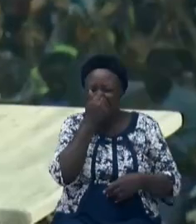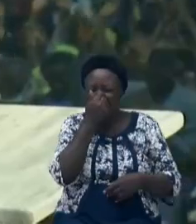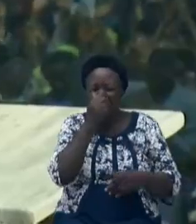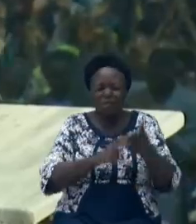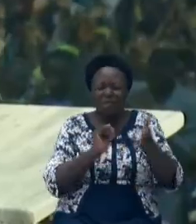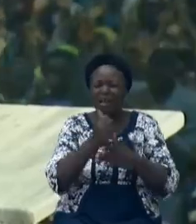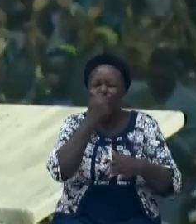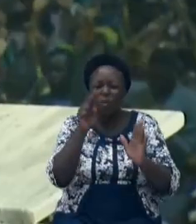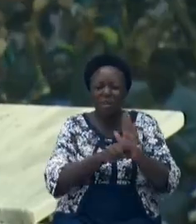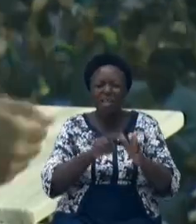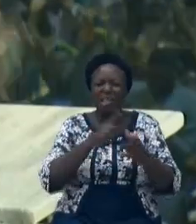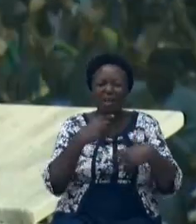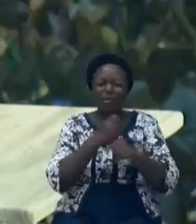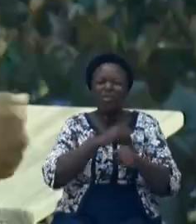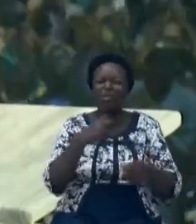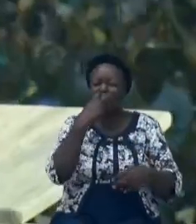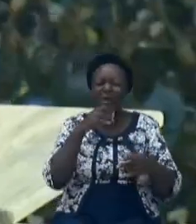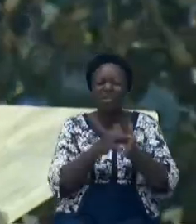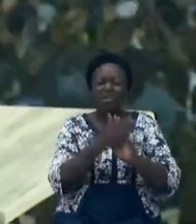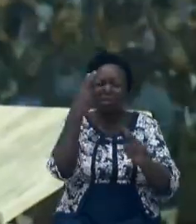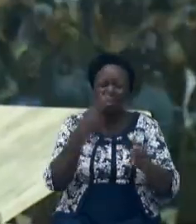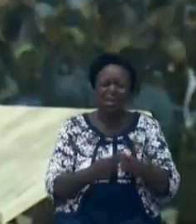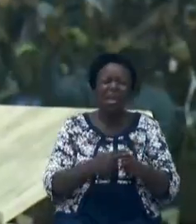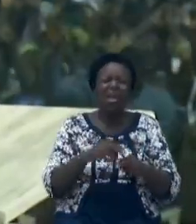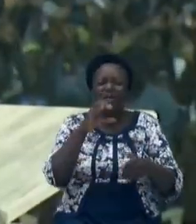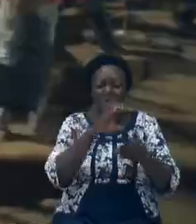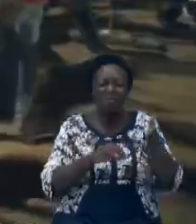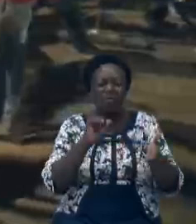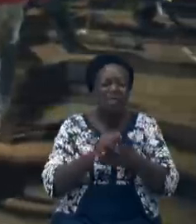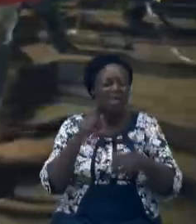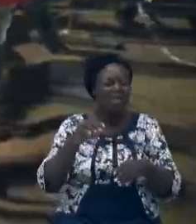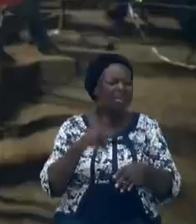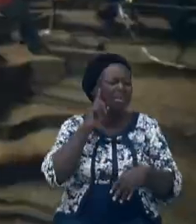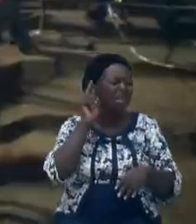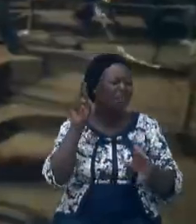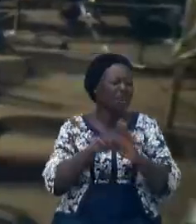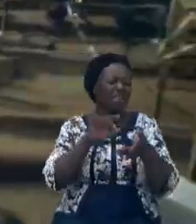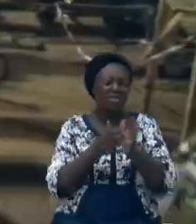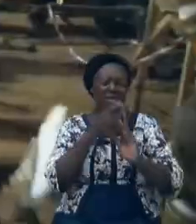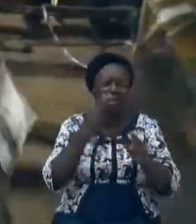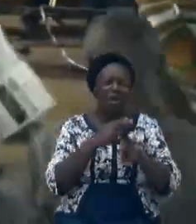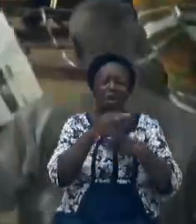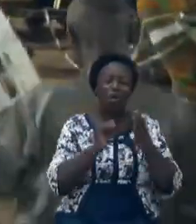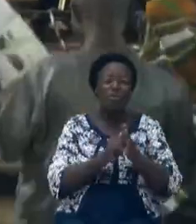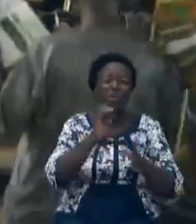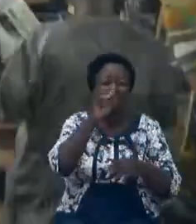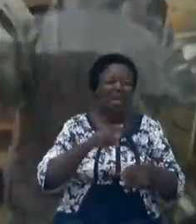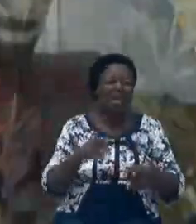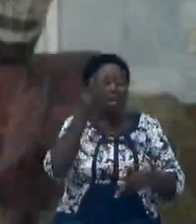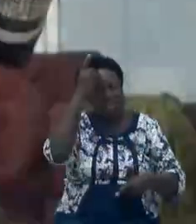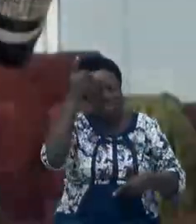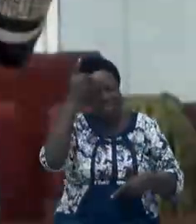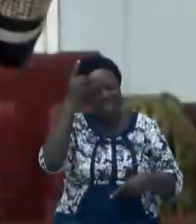qu'ils parlent qu'ils entendent au nom de jésus toutes maladies internes